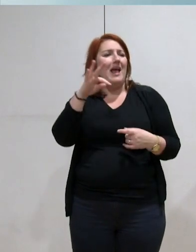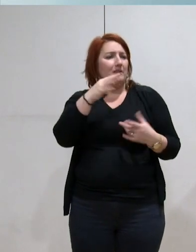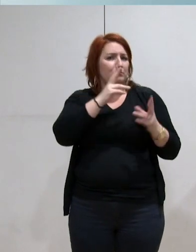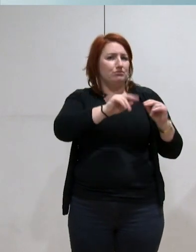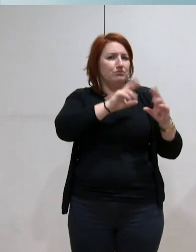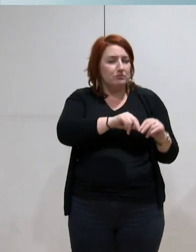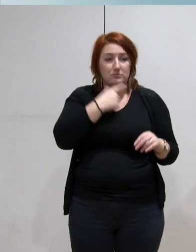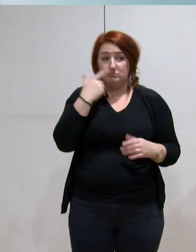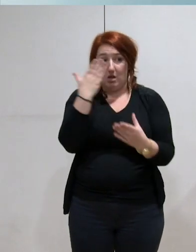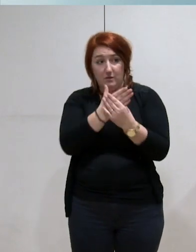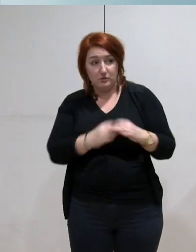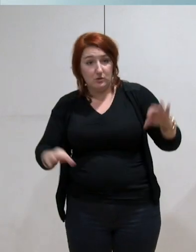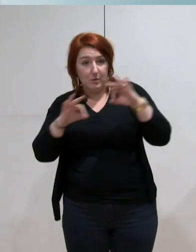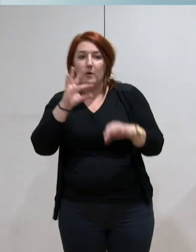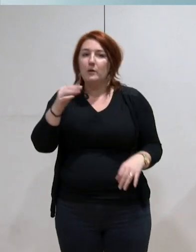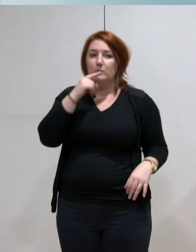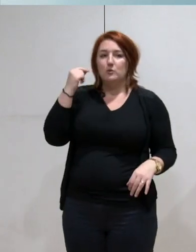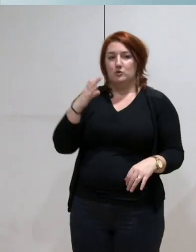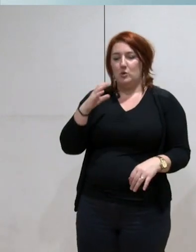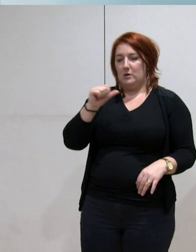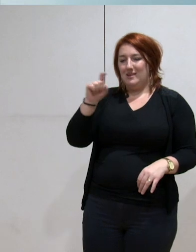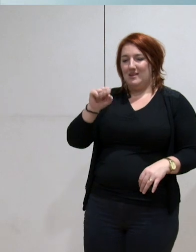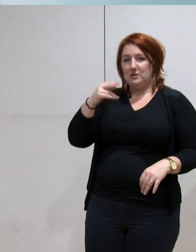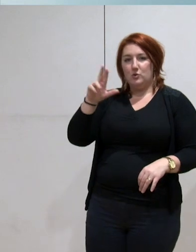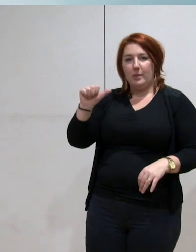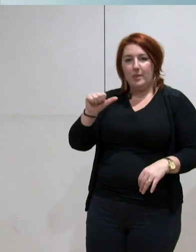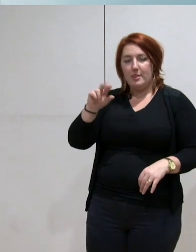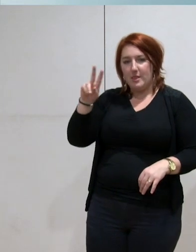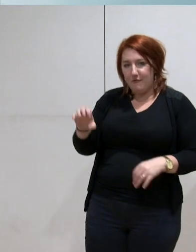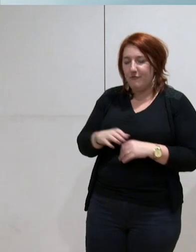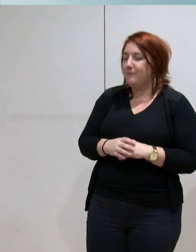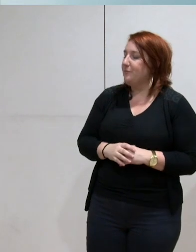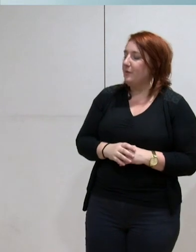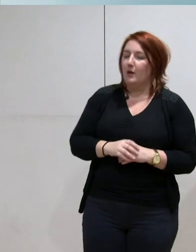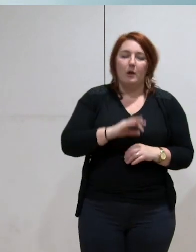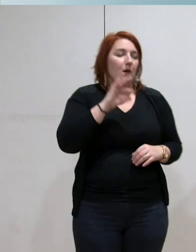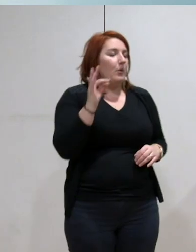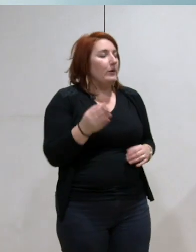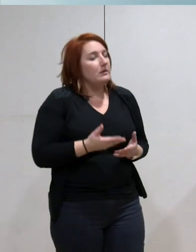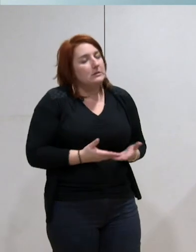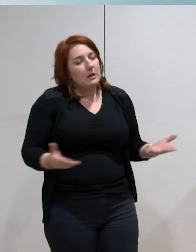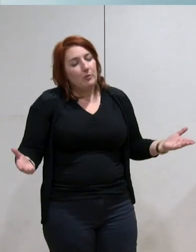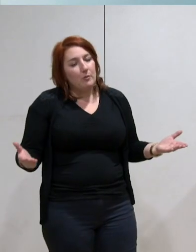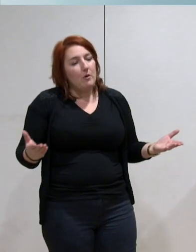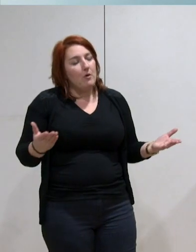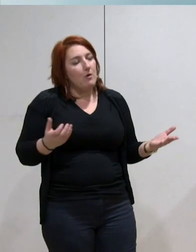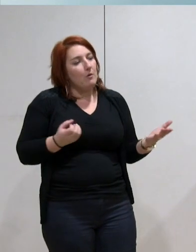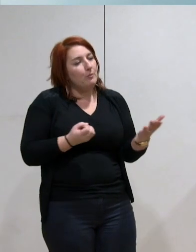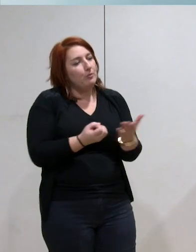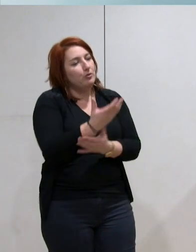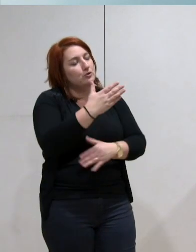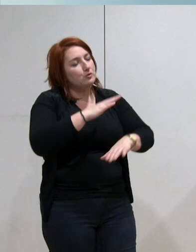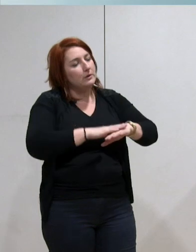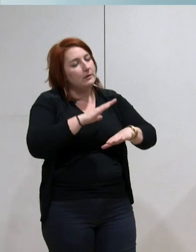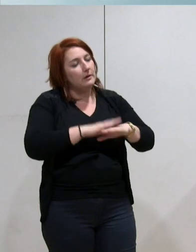d'intervention si Monsieur casenav simplement pour souligner que cette dette récupérable de